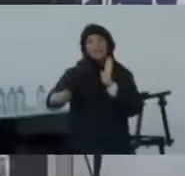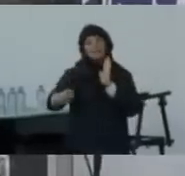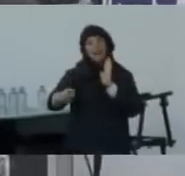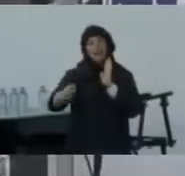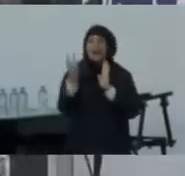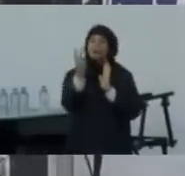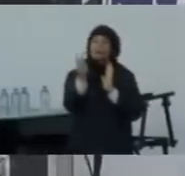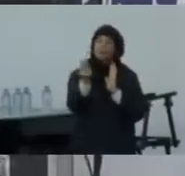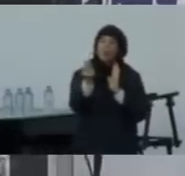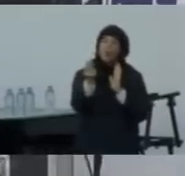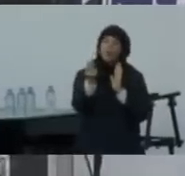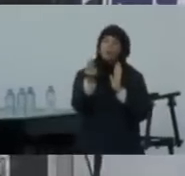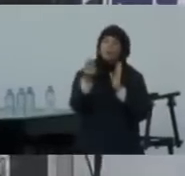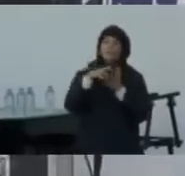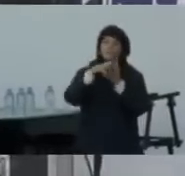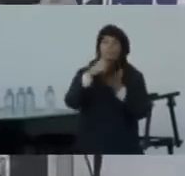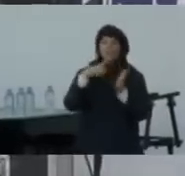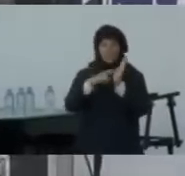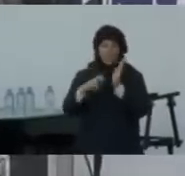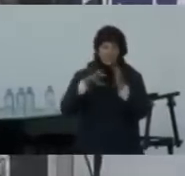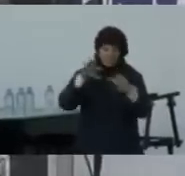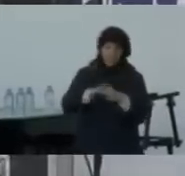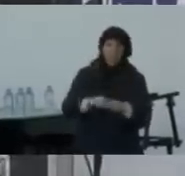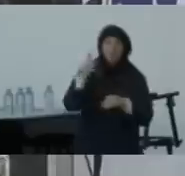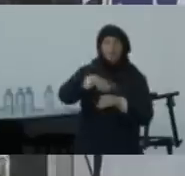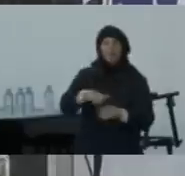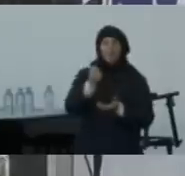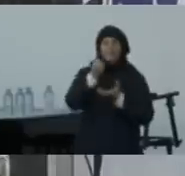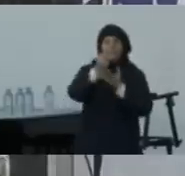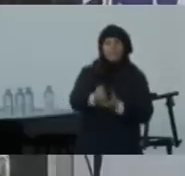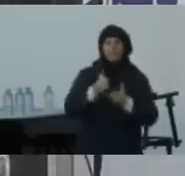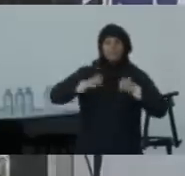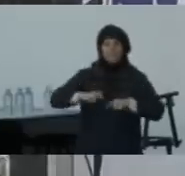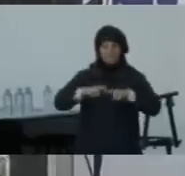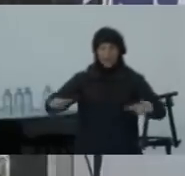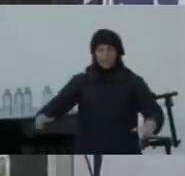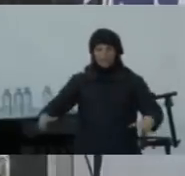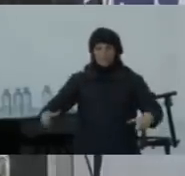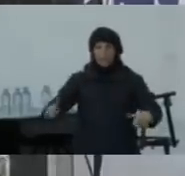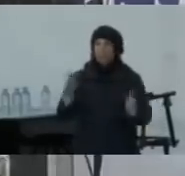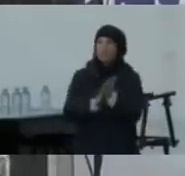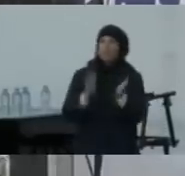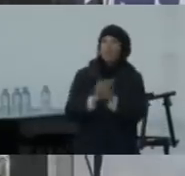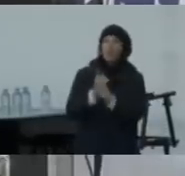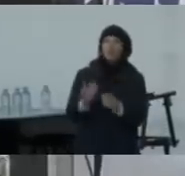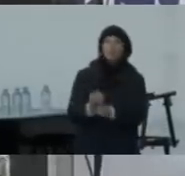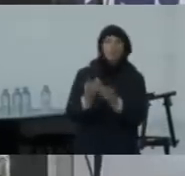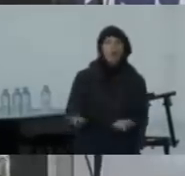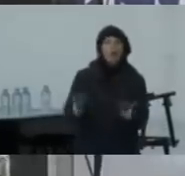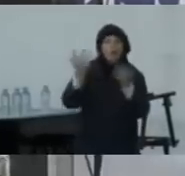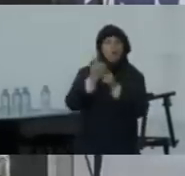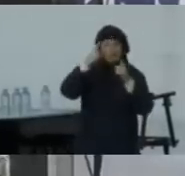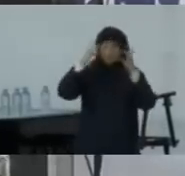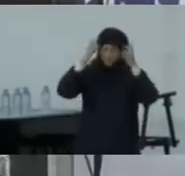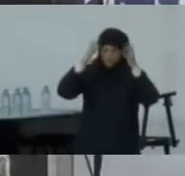costi, più assumi, più vieni tassato. Fare il reddito di cittadinanza, signori, bisogna cominciare a disgiungere il